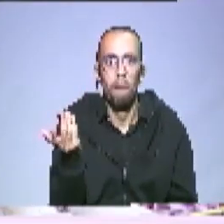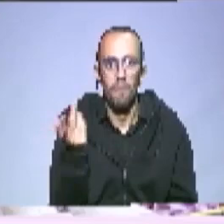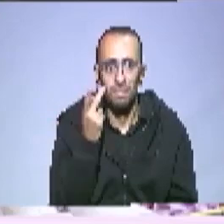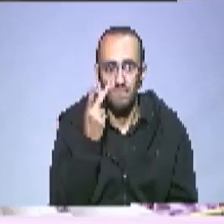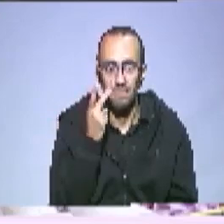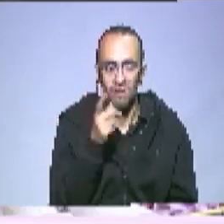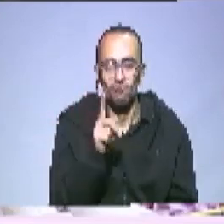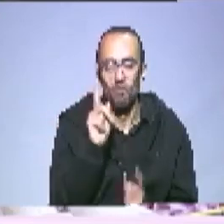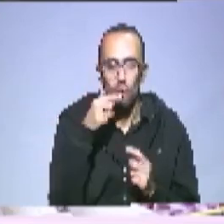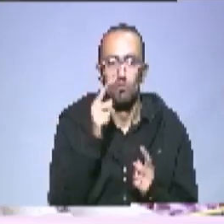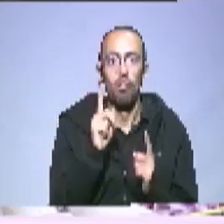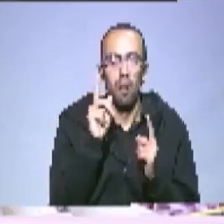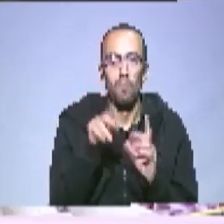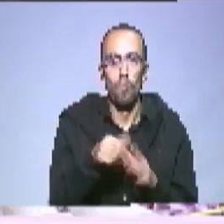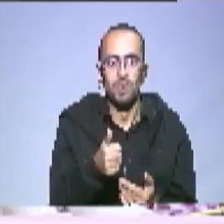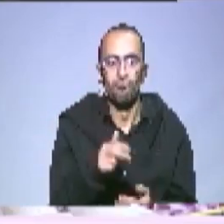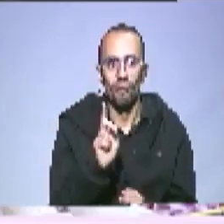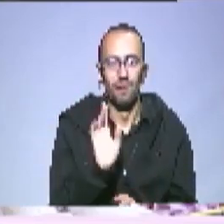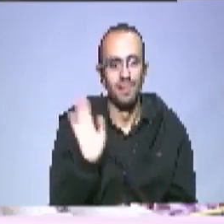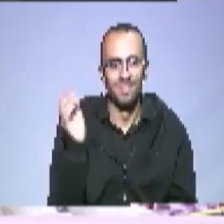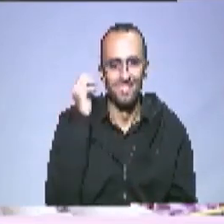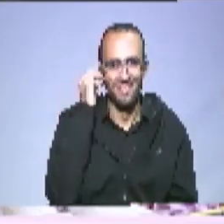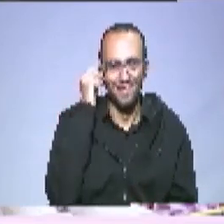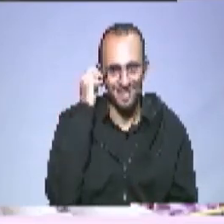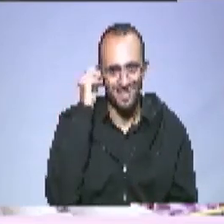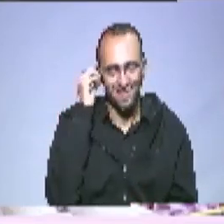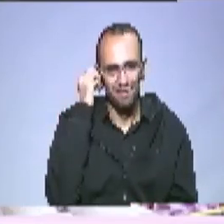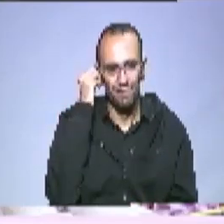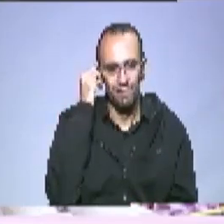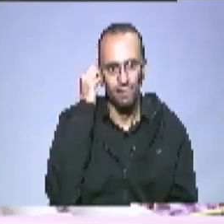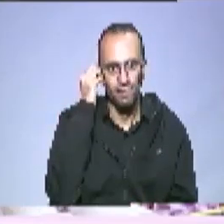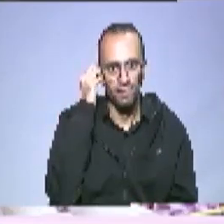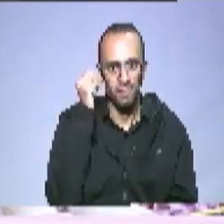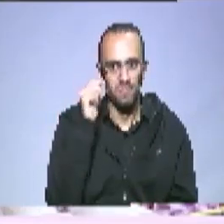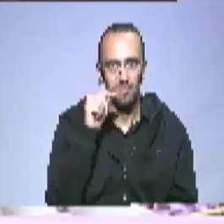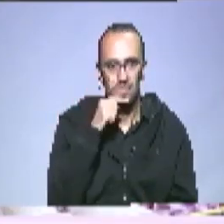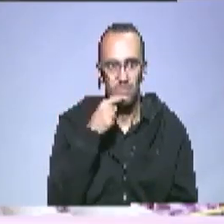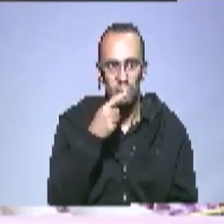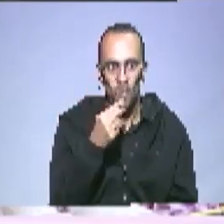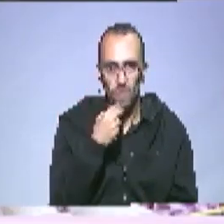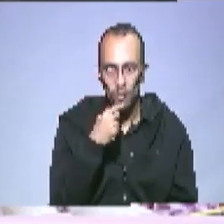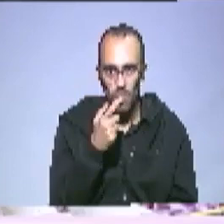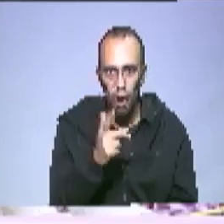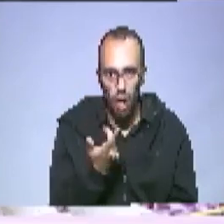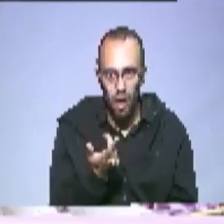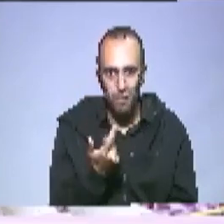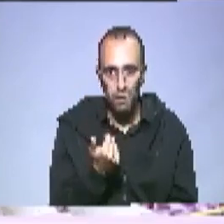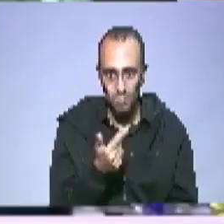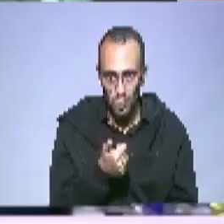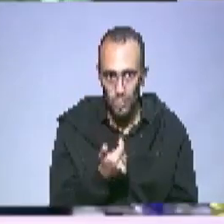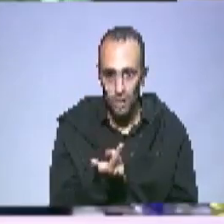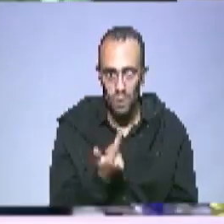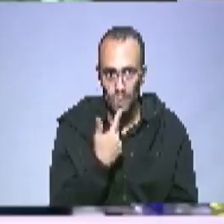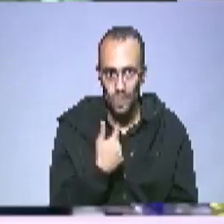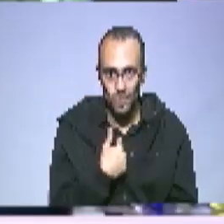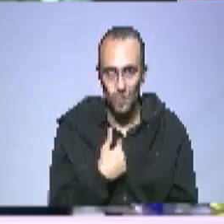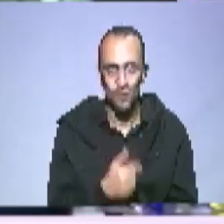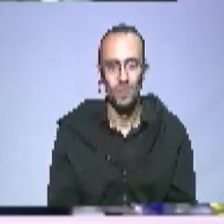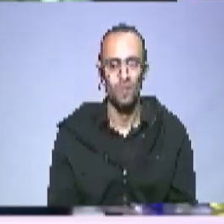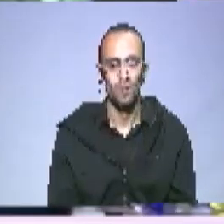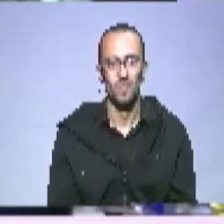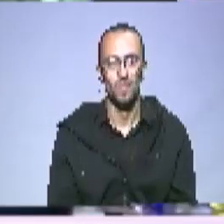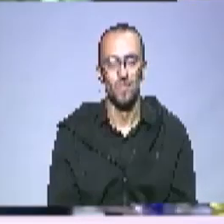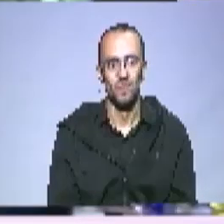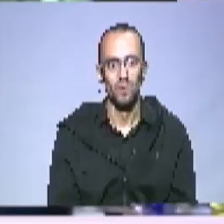ان هي تطلع كويسه. لا تطلع كويسه يا شيخ. عشان تبقى ايه، ايه رايك انت؟ لا تسلم ايدك. تطلع كويسه ولا طبعا. مش ايه؟ حلو قوي. خلاص